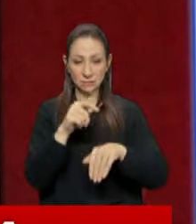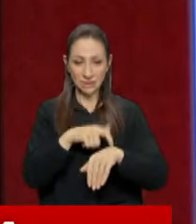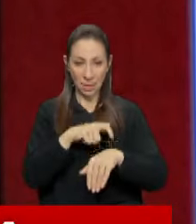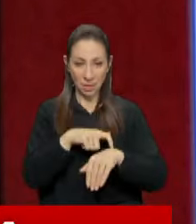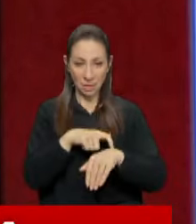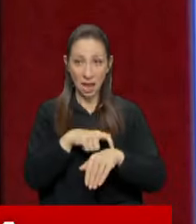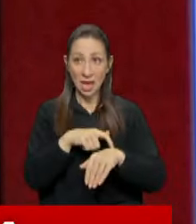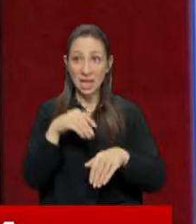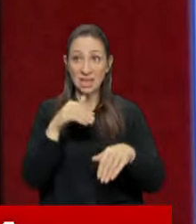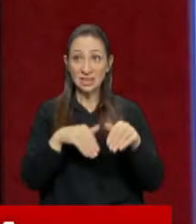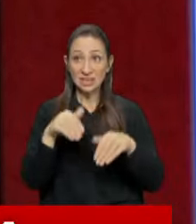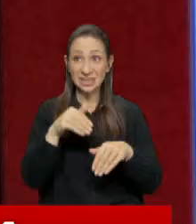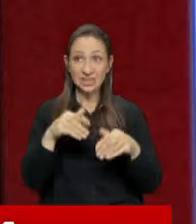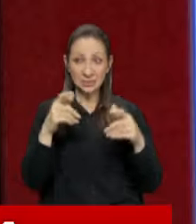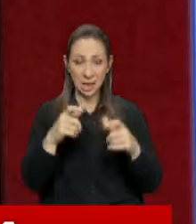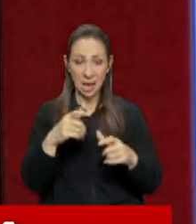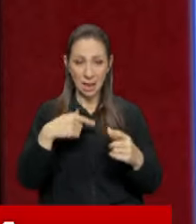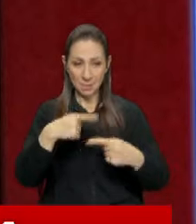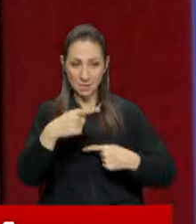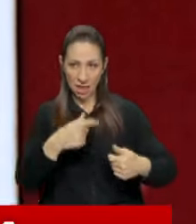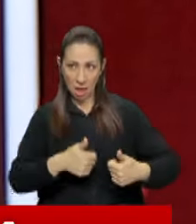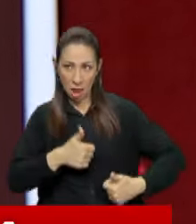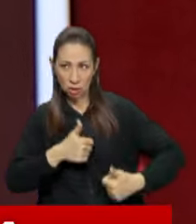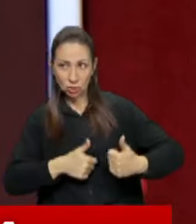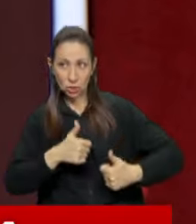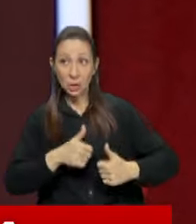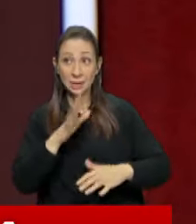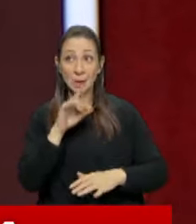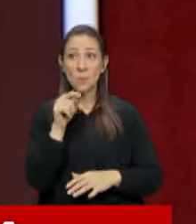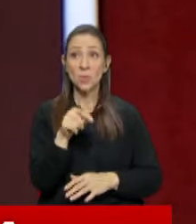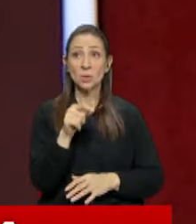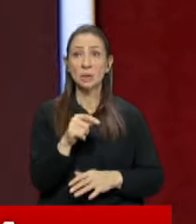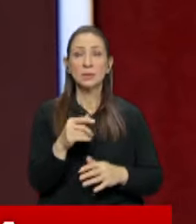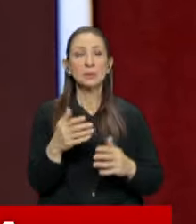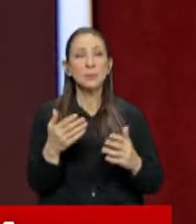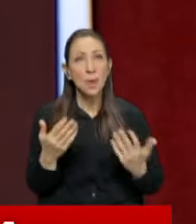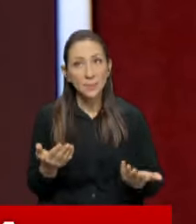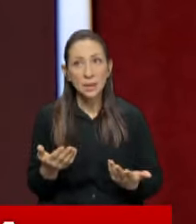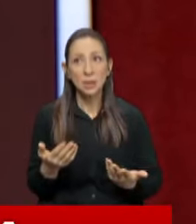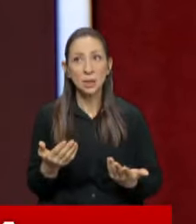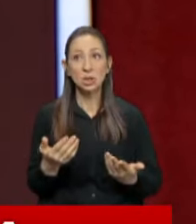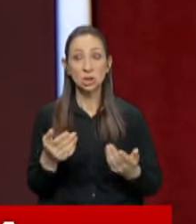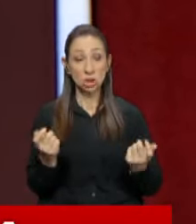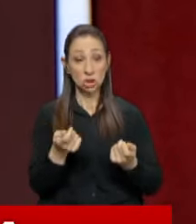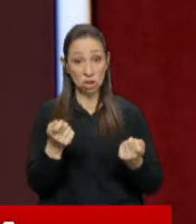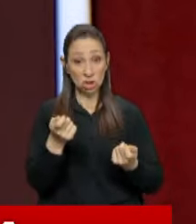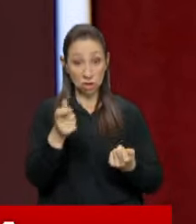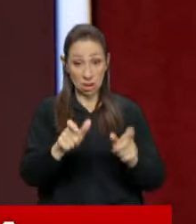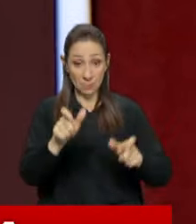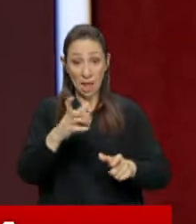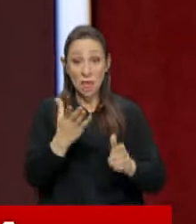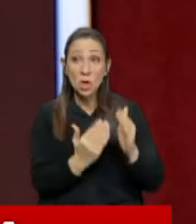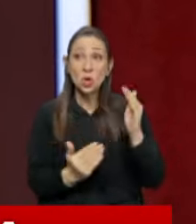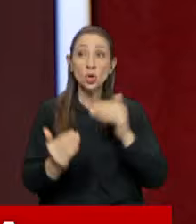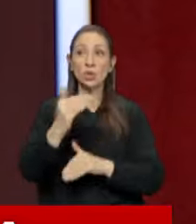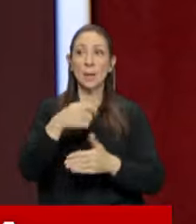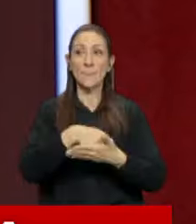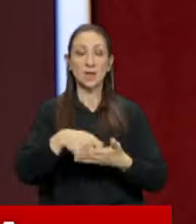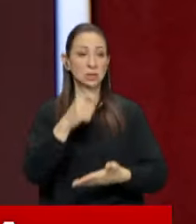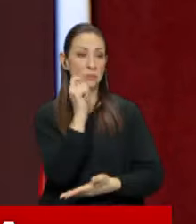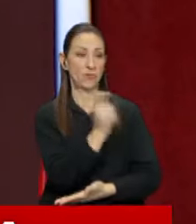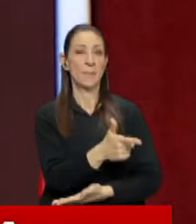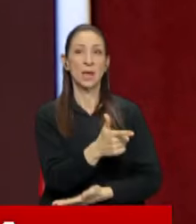zamanında, seçim satımında herkes birbiriyle yarışıyor. Evet. Şimdi burada tabii ki çalışanlarımıza en yüksek ücreti